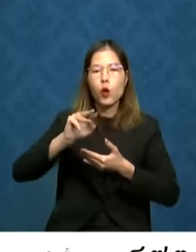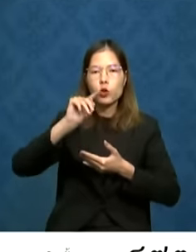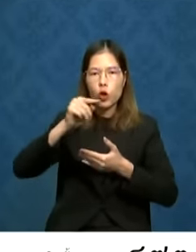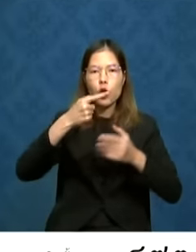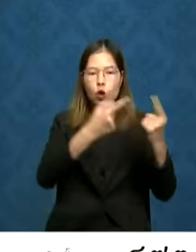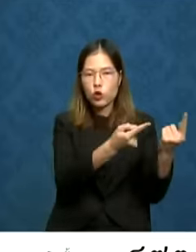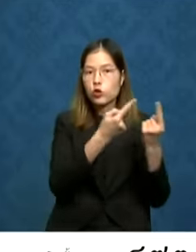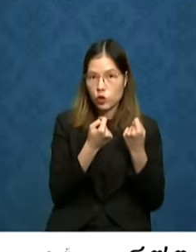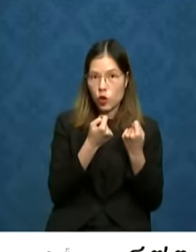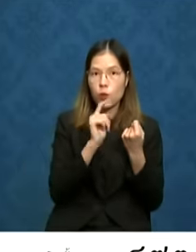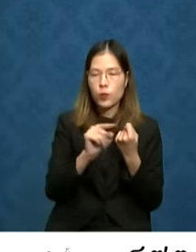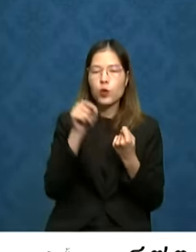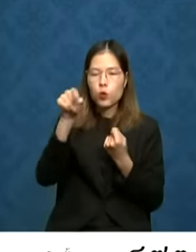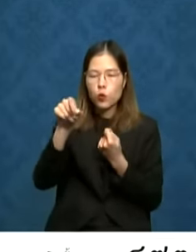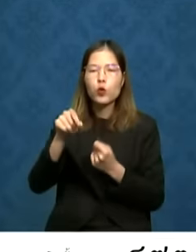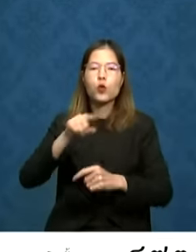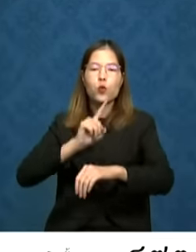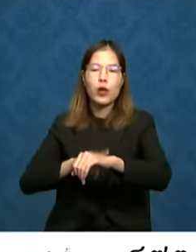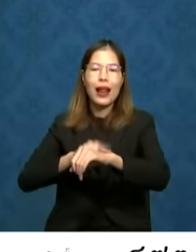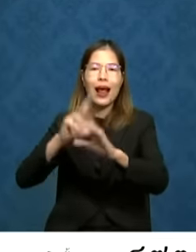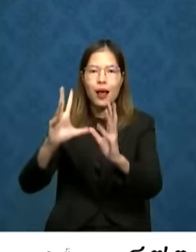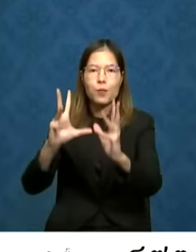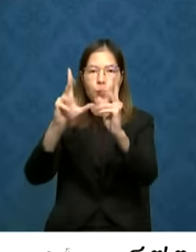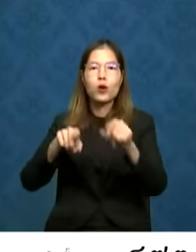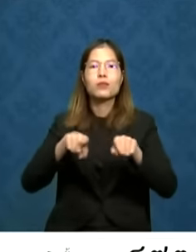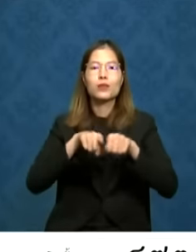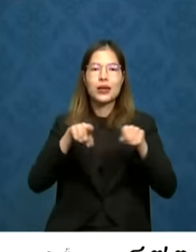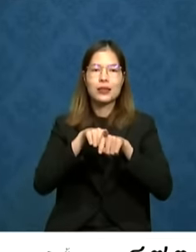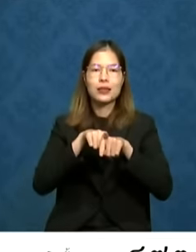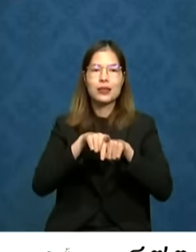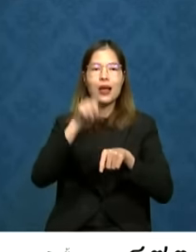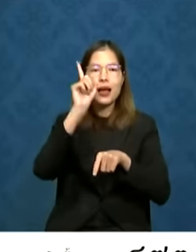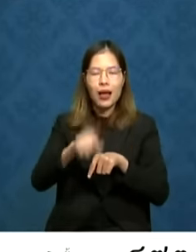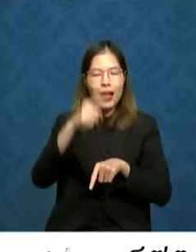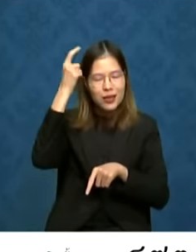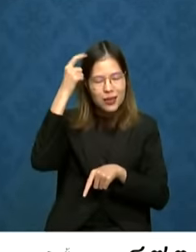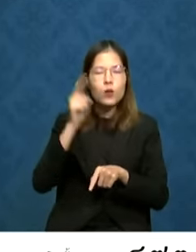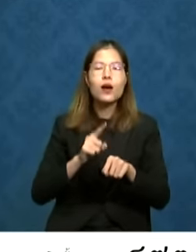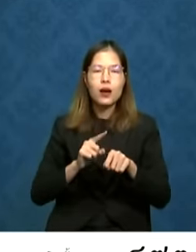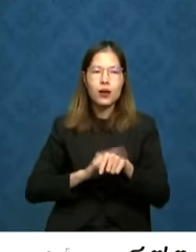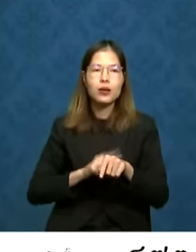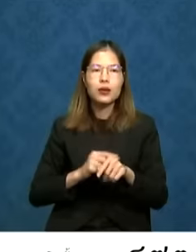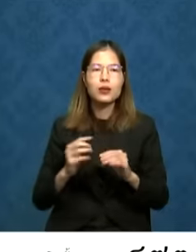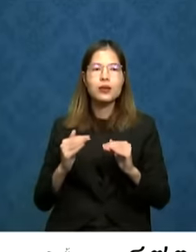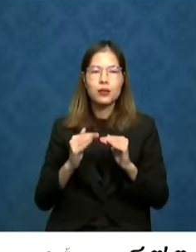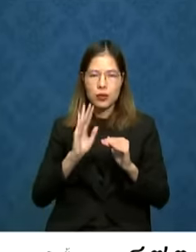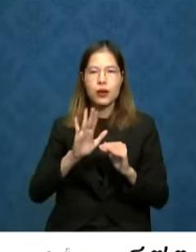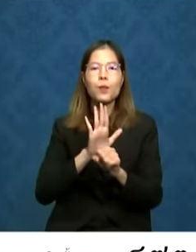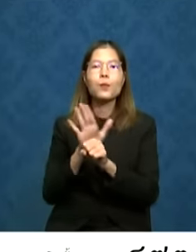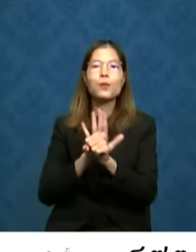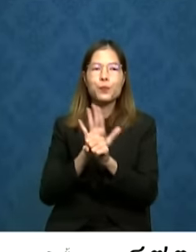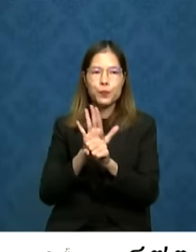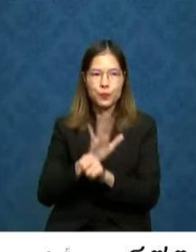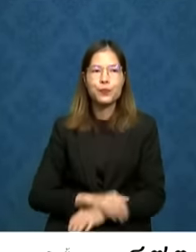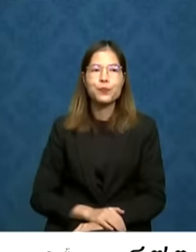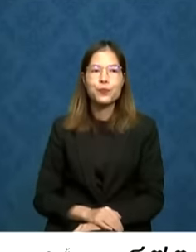ท่aningกได้ใช้เวลาของท่านหมดแล้ว เช่นกันพอสมควรนะครับพอสมควรคร